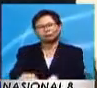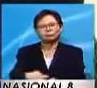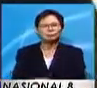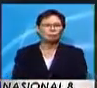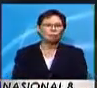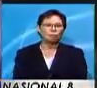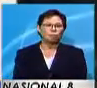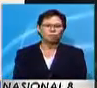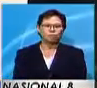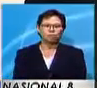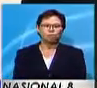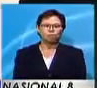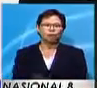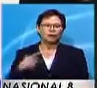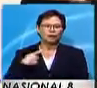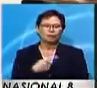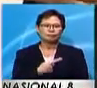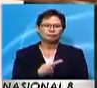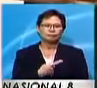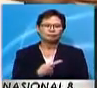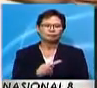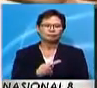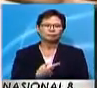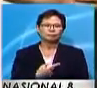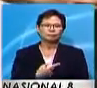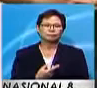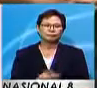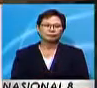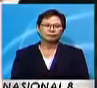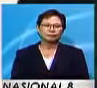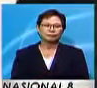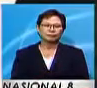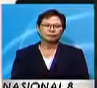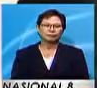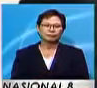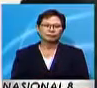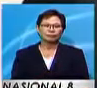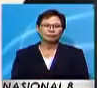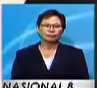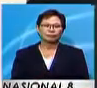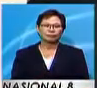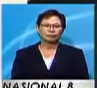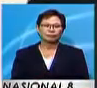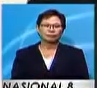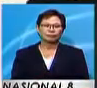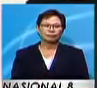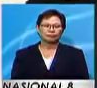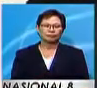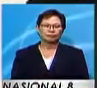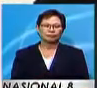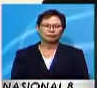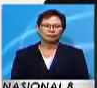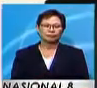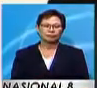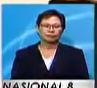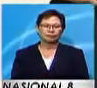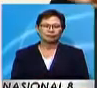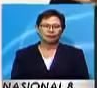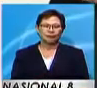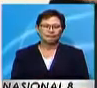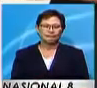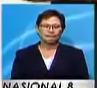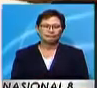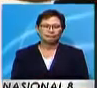kami kami Buka pintu a tak ada lag kali kedua kami buka-buka tengok nak